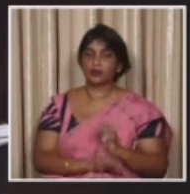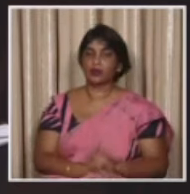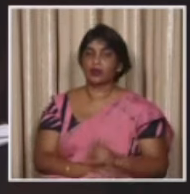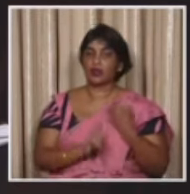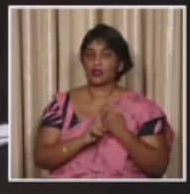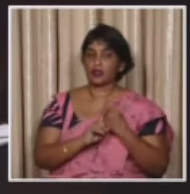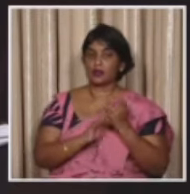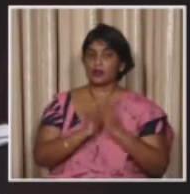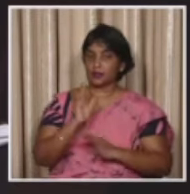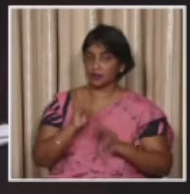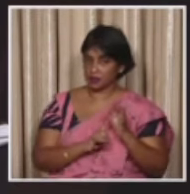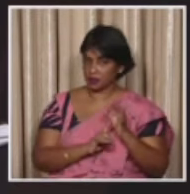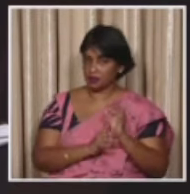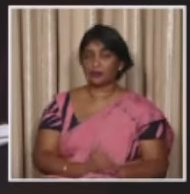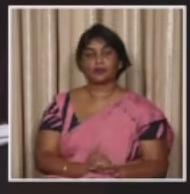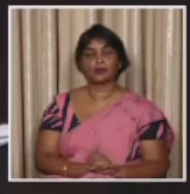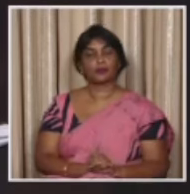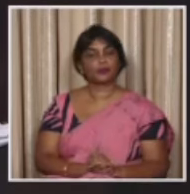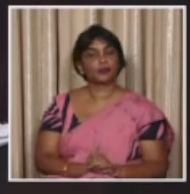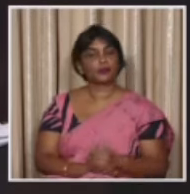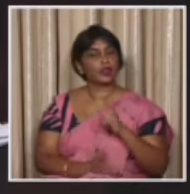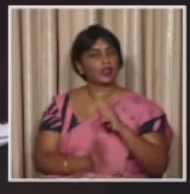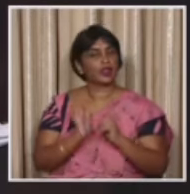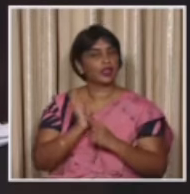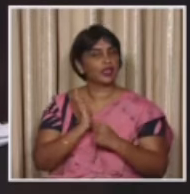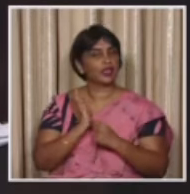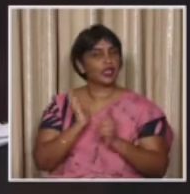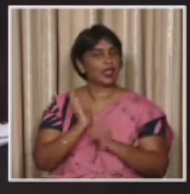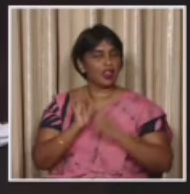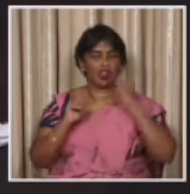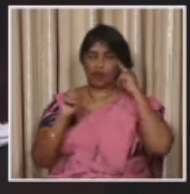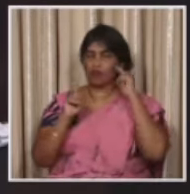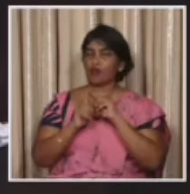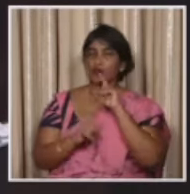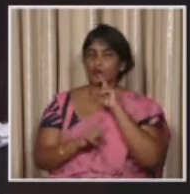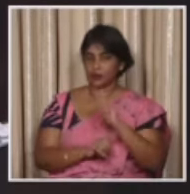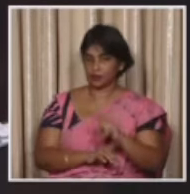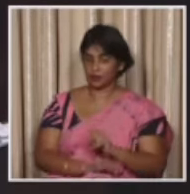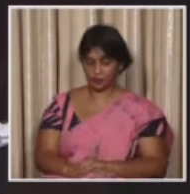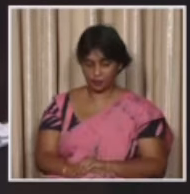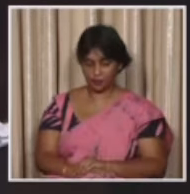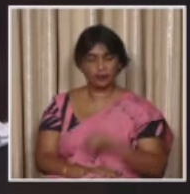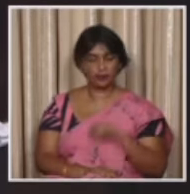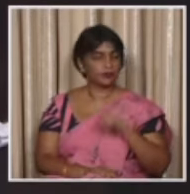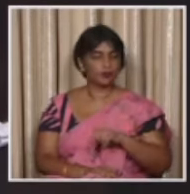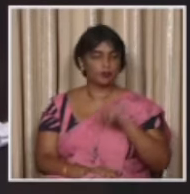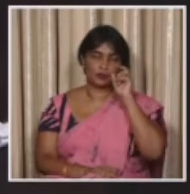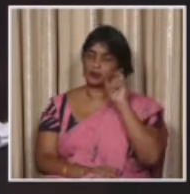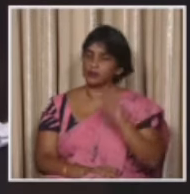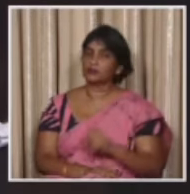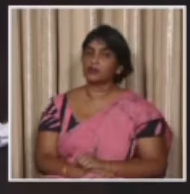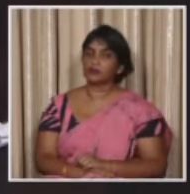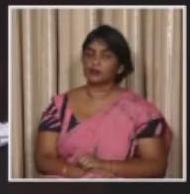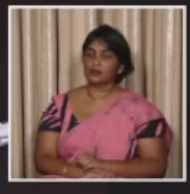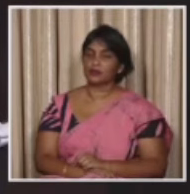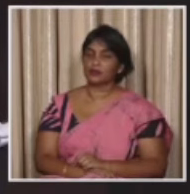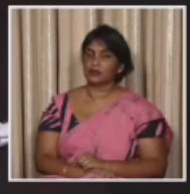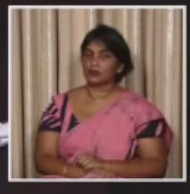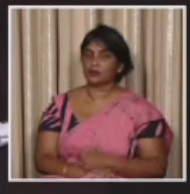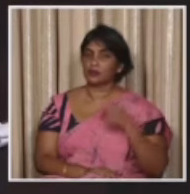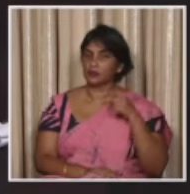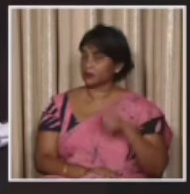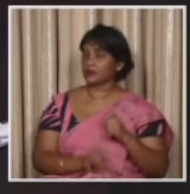කබීර් හෂීම් මැතිතුමත් මේ LTL එක ගැන කතා කරා. දැන් බලන්න මේ